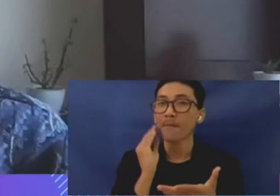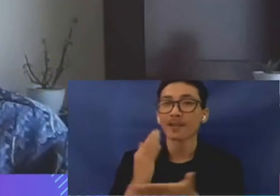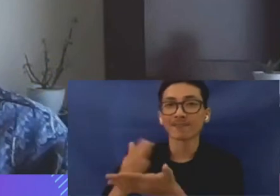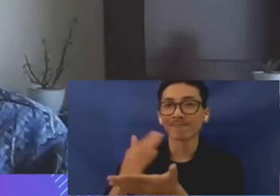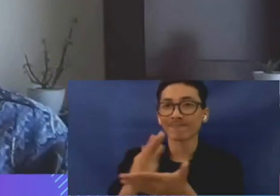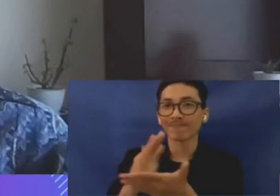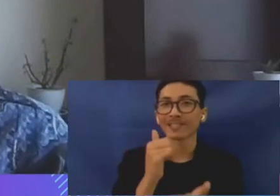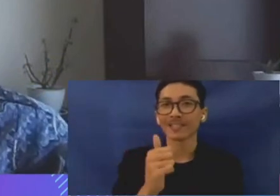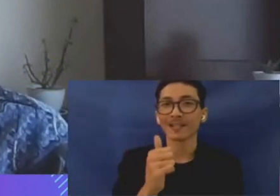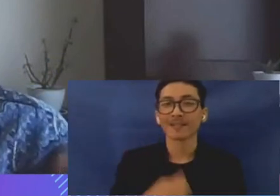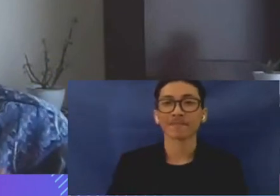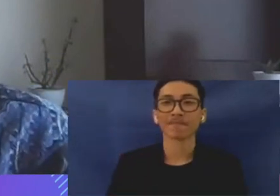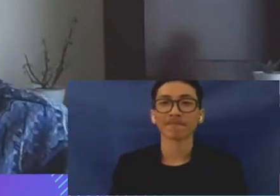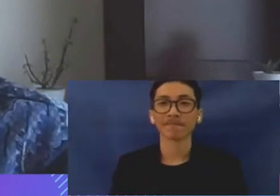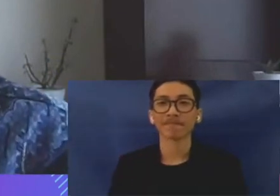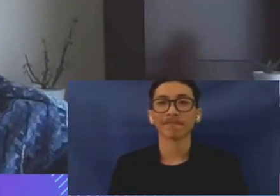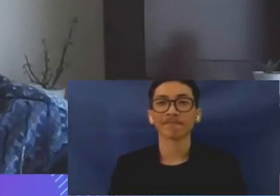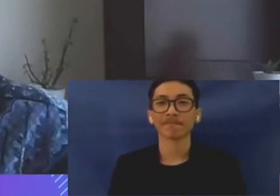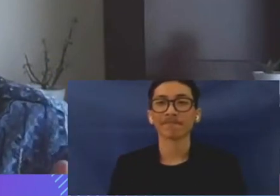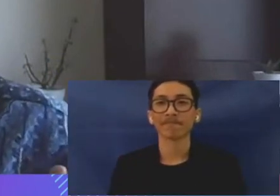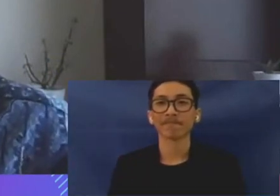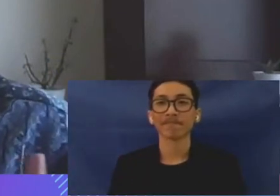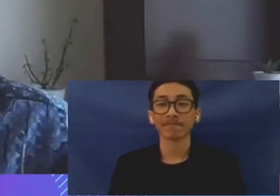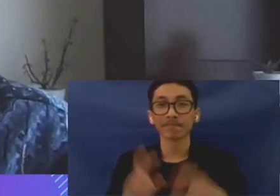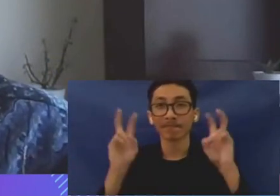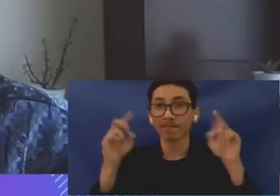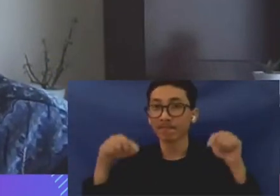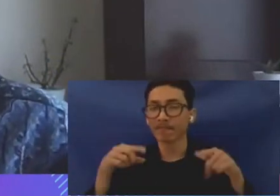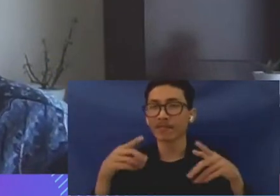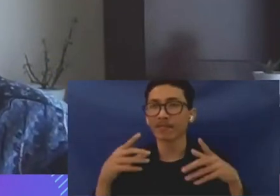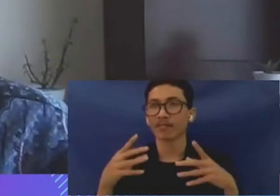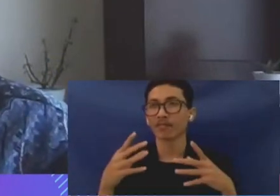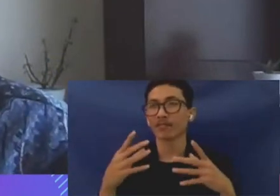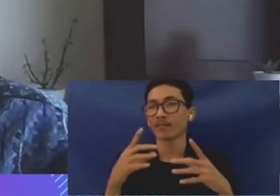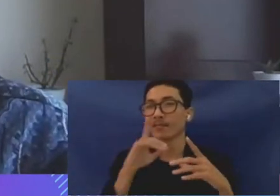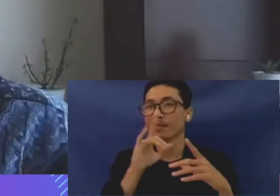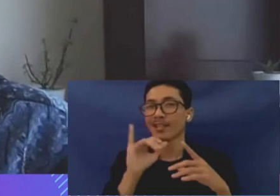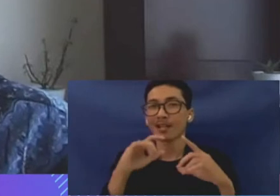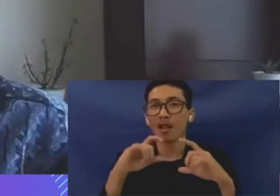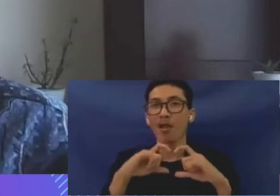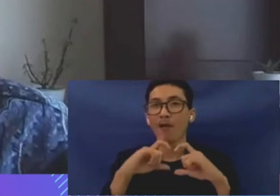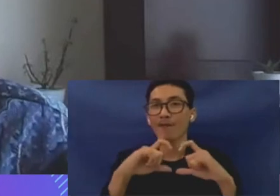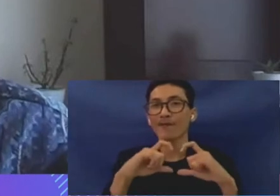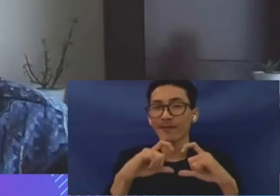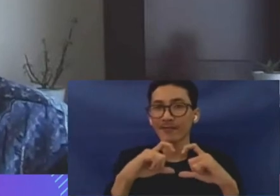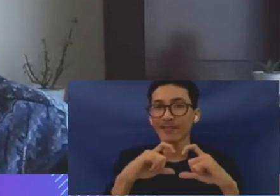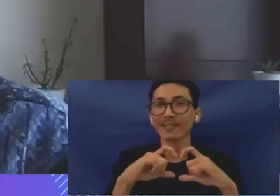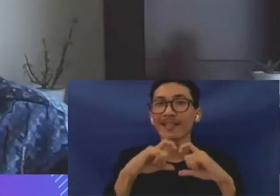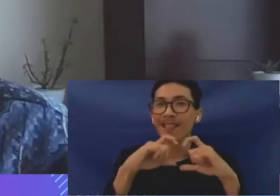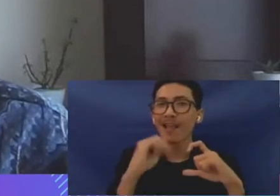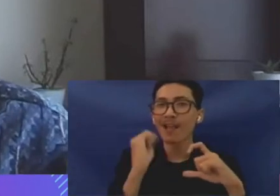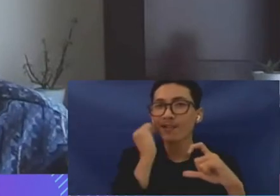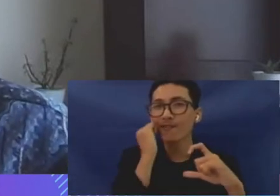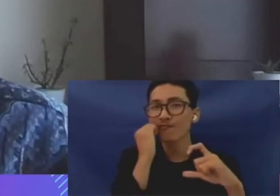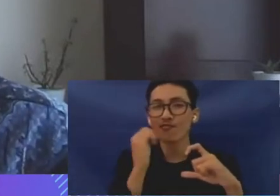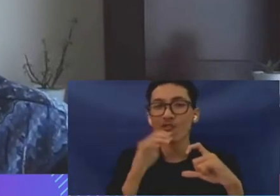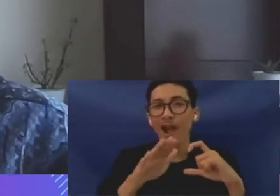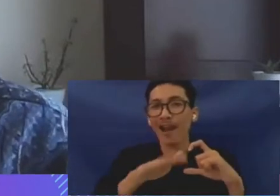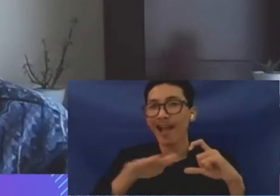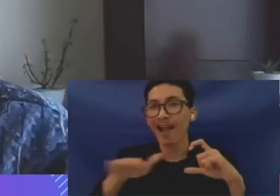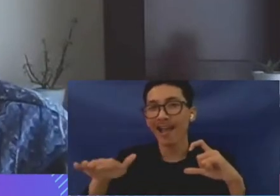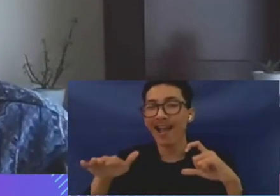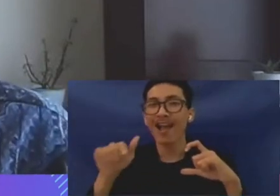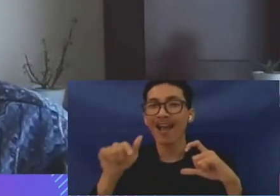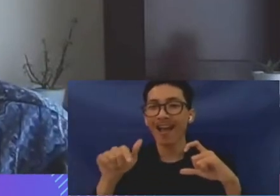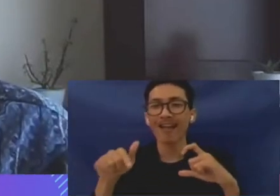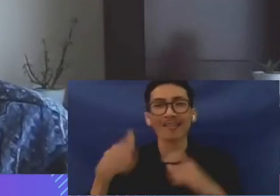Love Beyond Limitations, tentang pentingnya cinta ibu-ibu kepada anak-anaknya yang memiliki